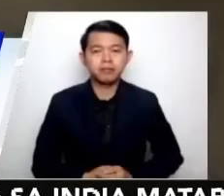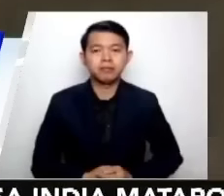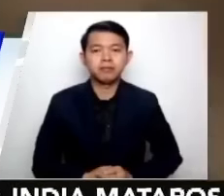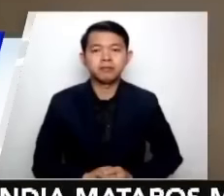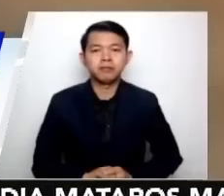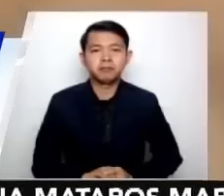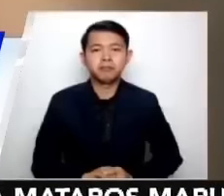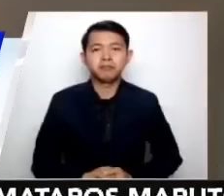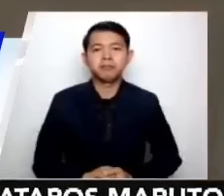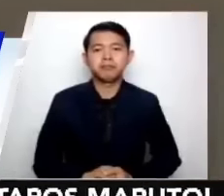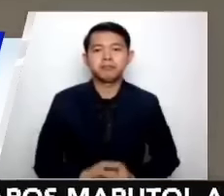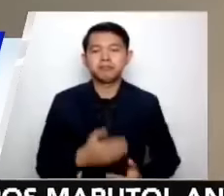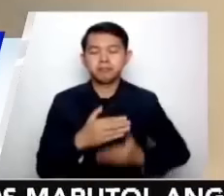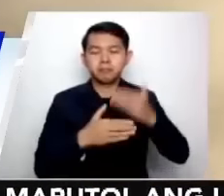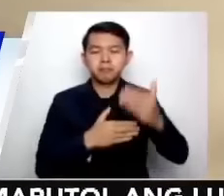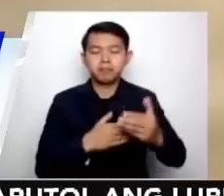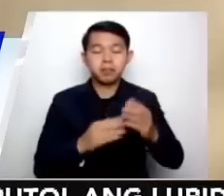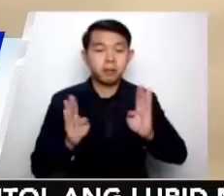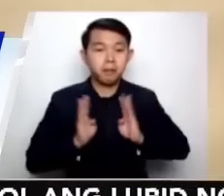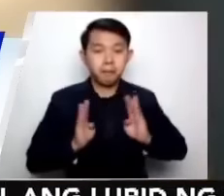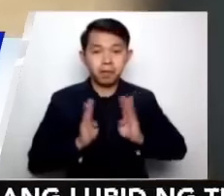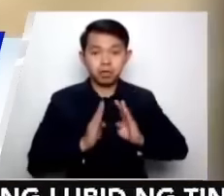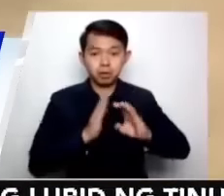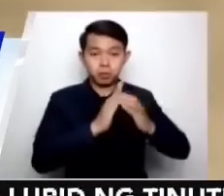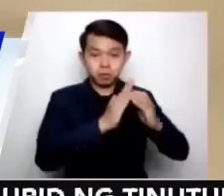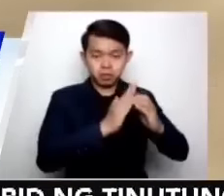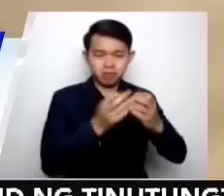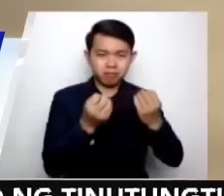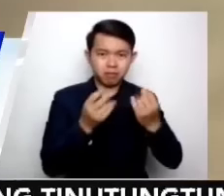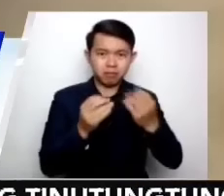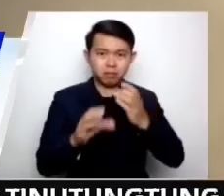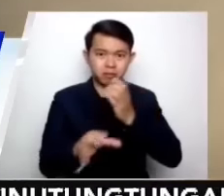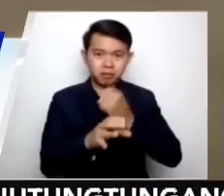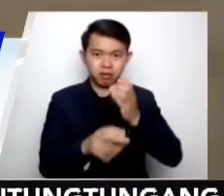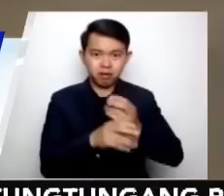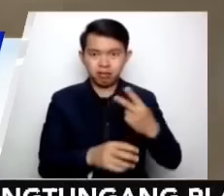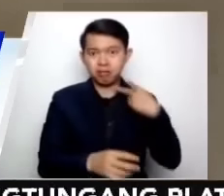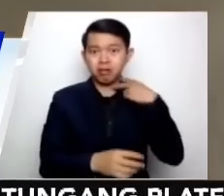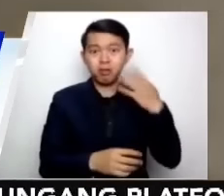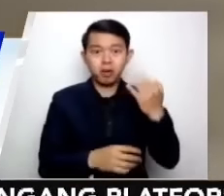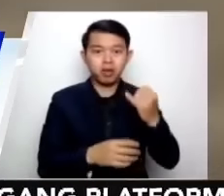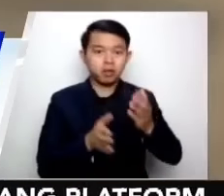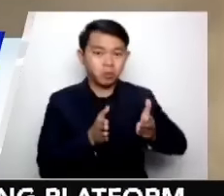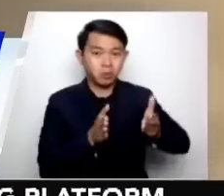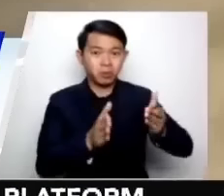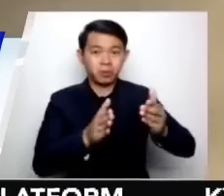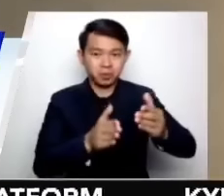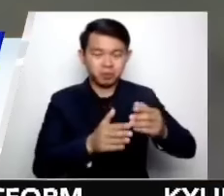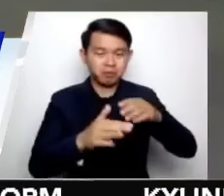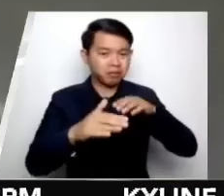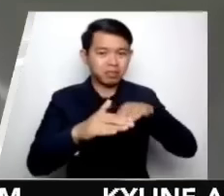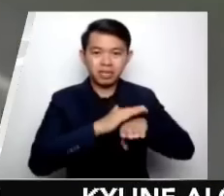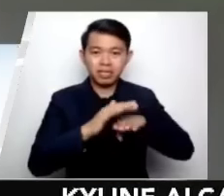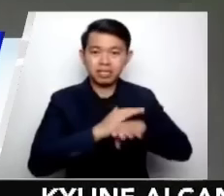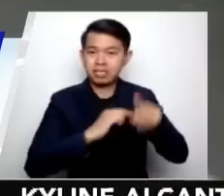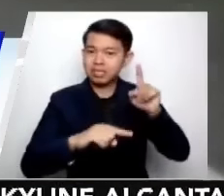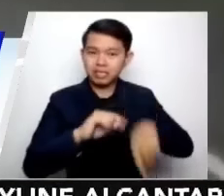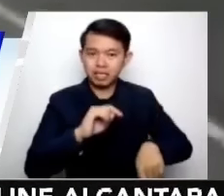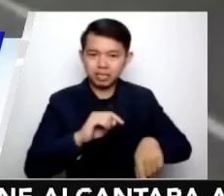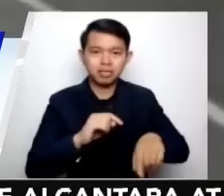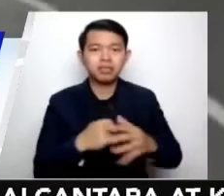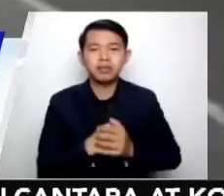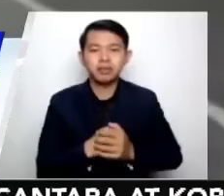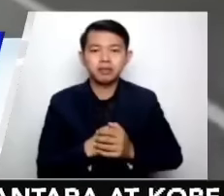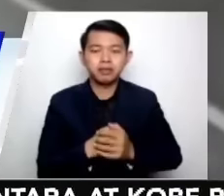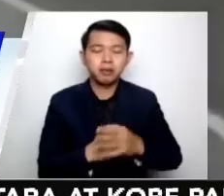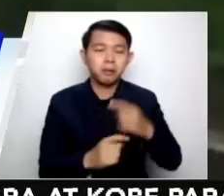Habang sa Baguio City, stranded ang ilang motorista. Hindi na kasi madaanan ang bahagi ng Naguilian Road. Makapal din ang fog sa